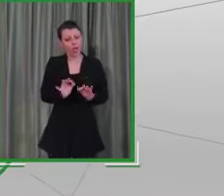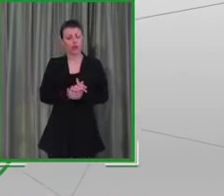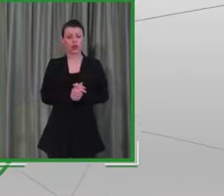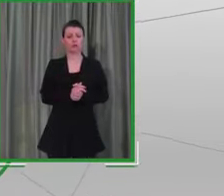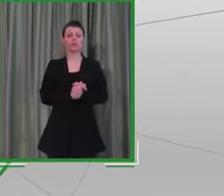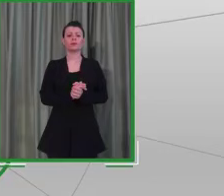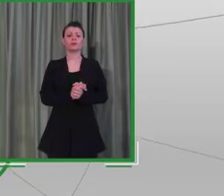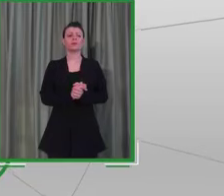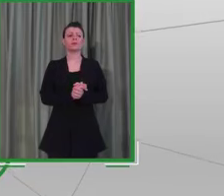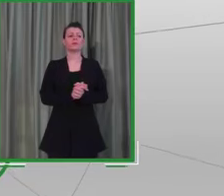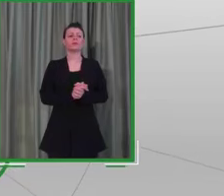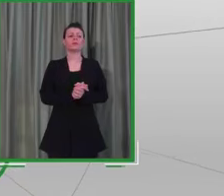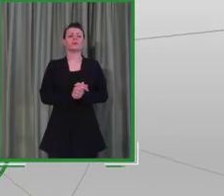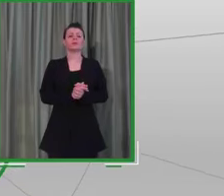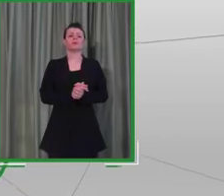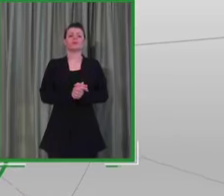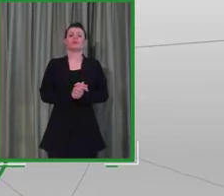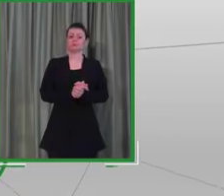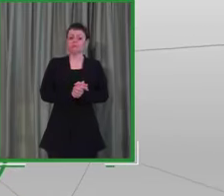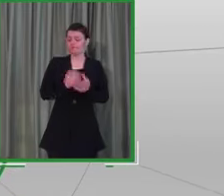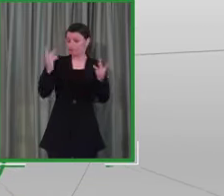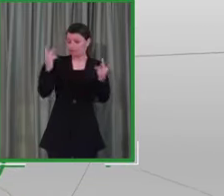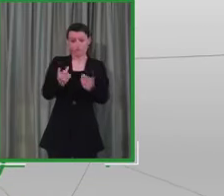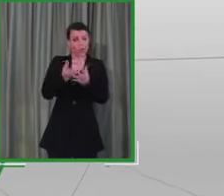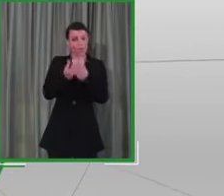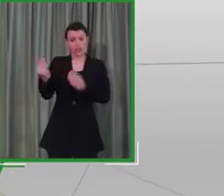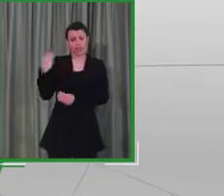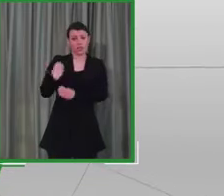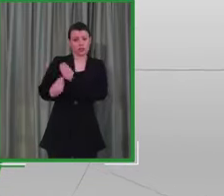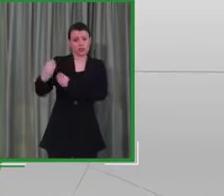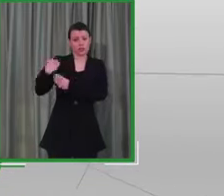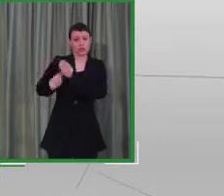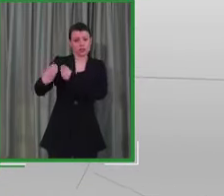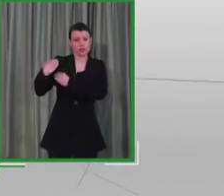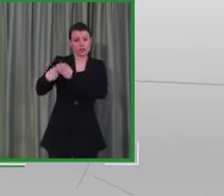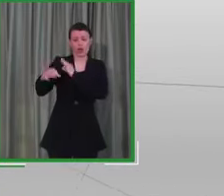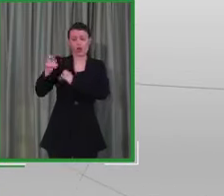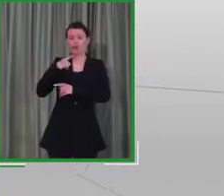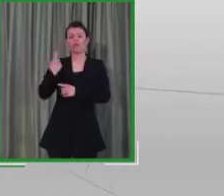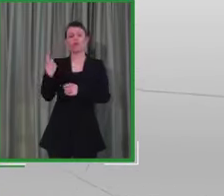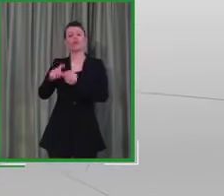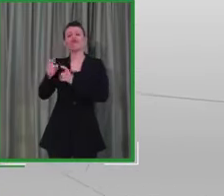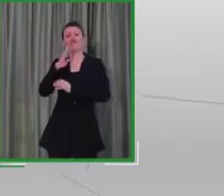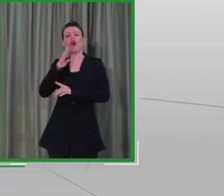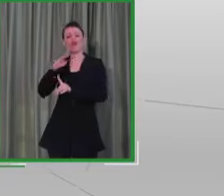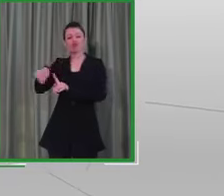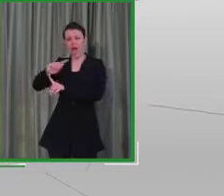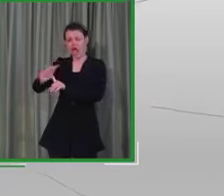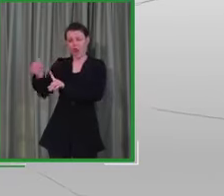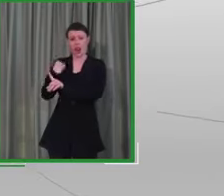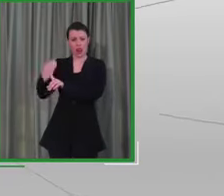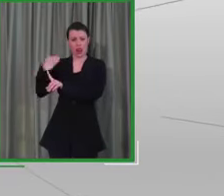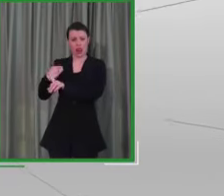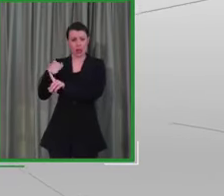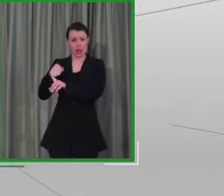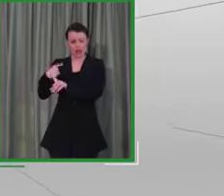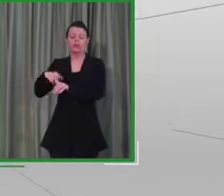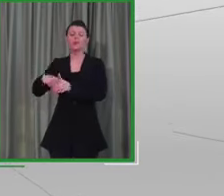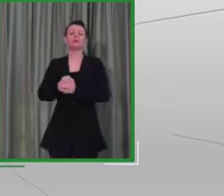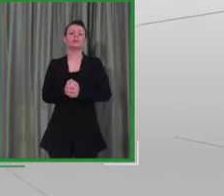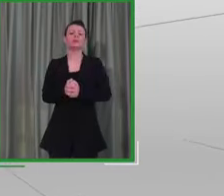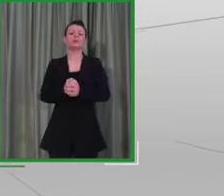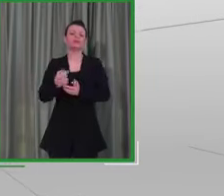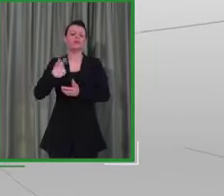anche frutto di molte delle domande che ci vengono fatte dei social ci chiedono ma come mai